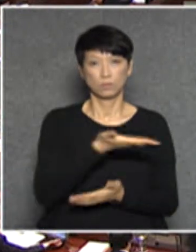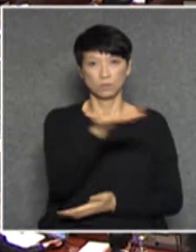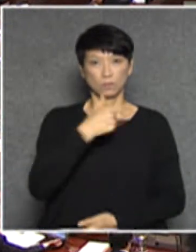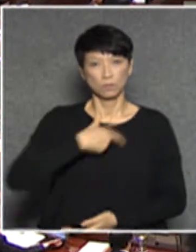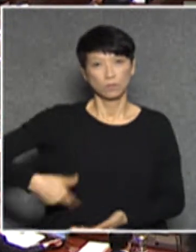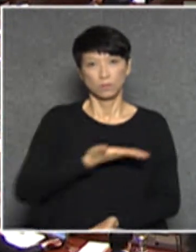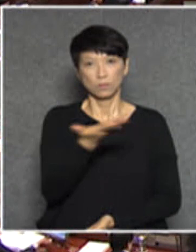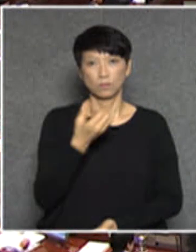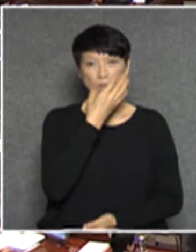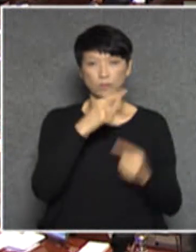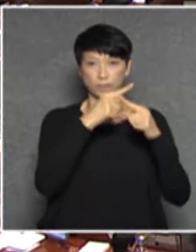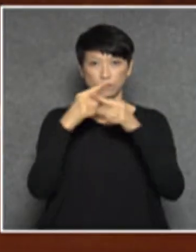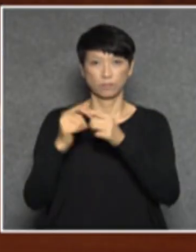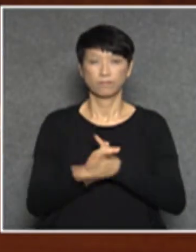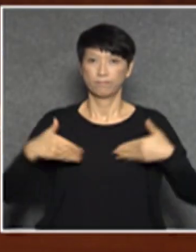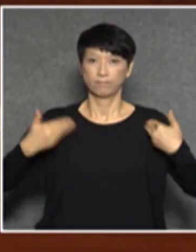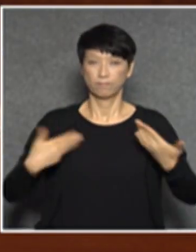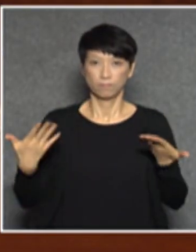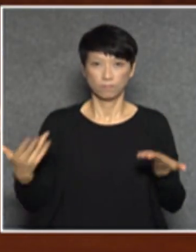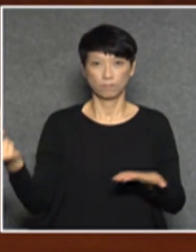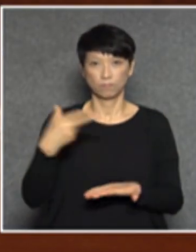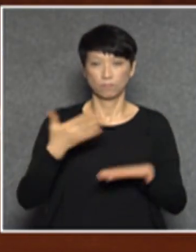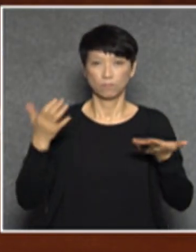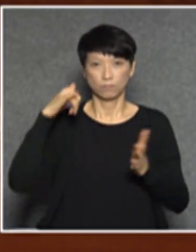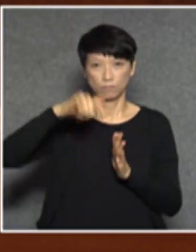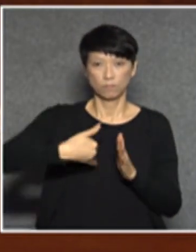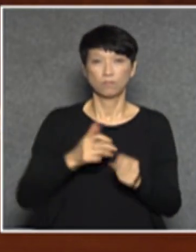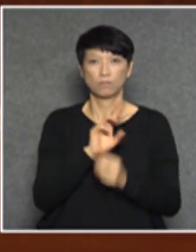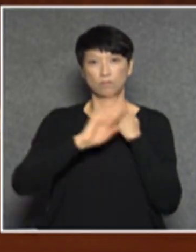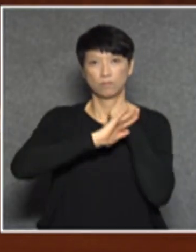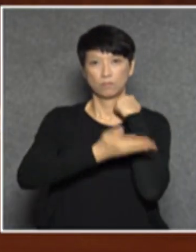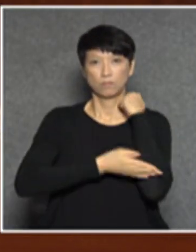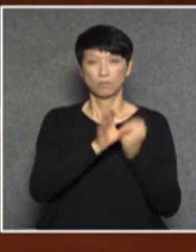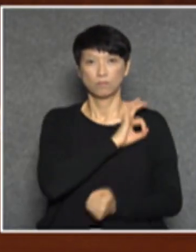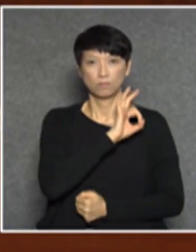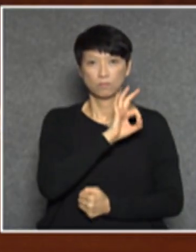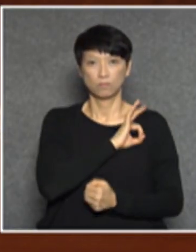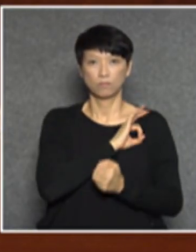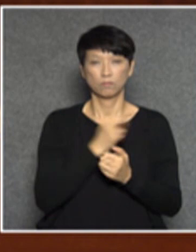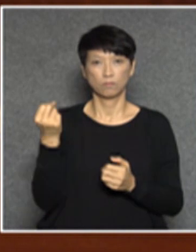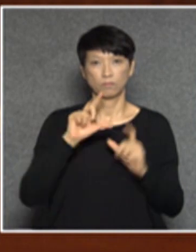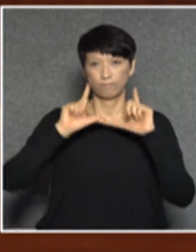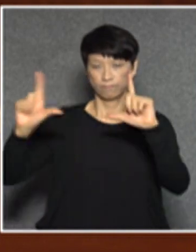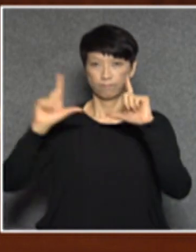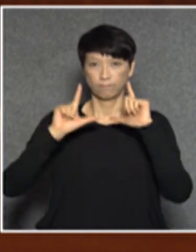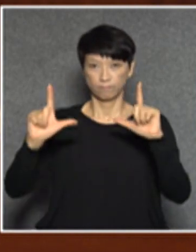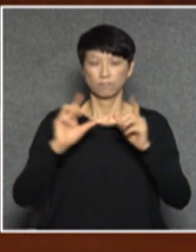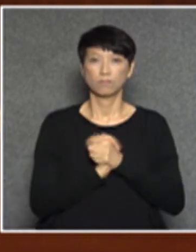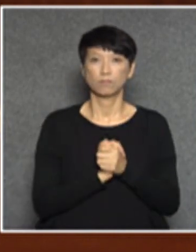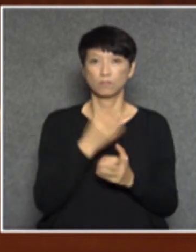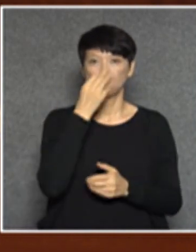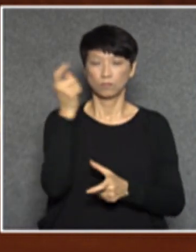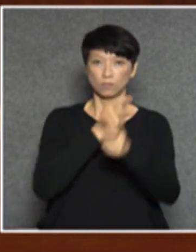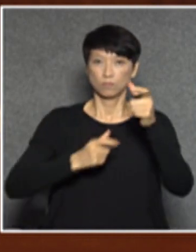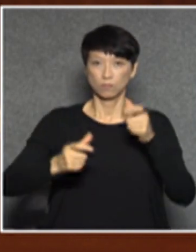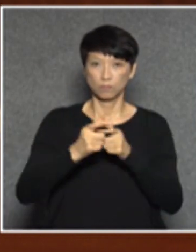香港市民，好高興再次來到立法會發言，並且回答議員的提問。香港經濟高度